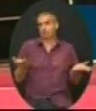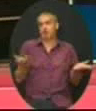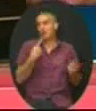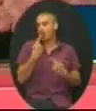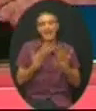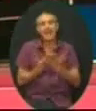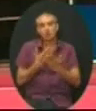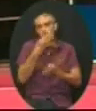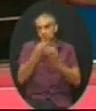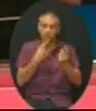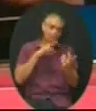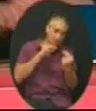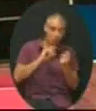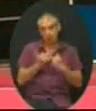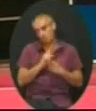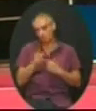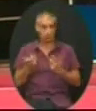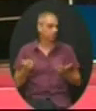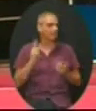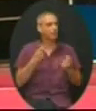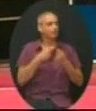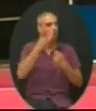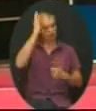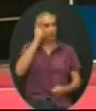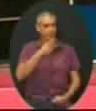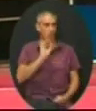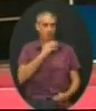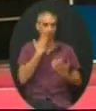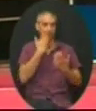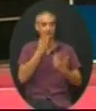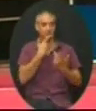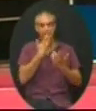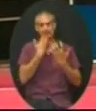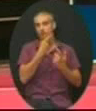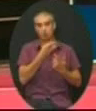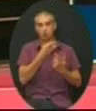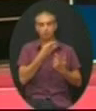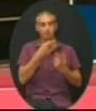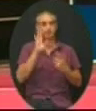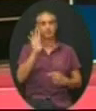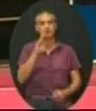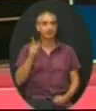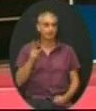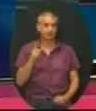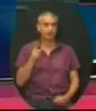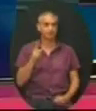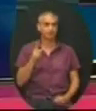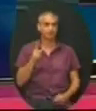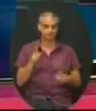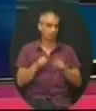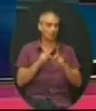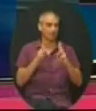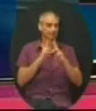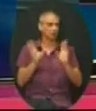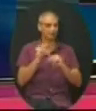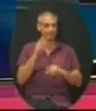אותו, דיברו איתך, לא דיברו איתך, זה סביר מאוד. בהקשר של לפיד, אז הוא באמת מספר שם את הסיפור על כך, שנתניהו באותה פגישה